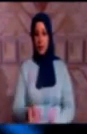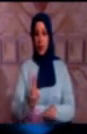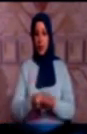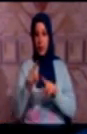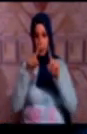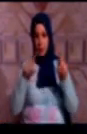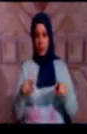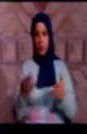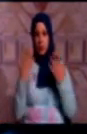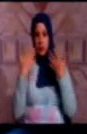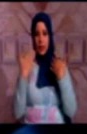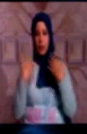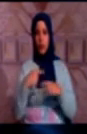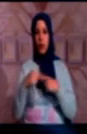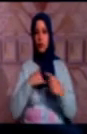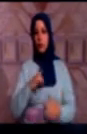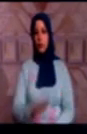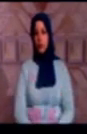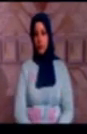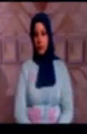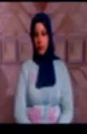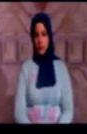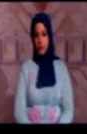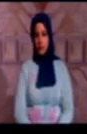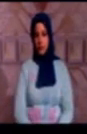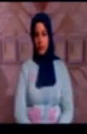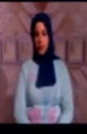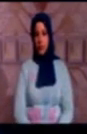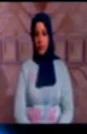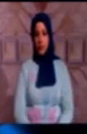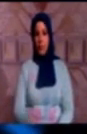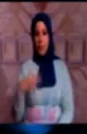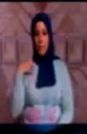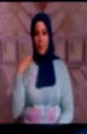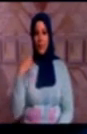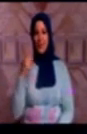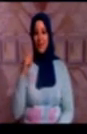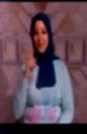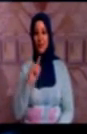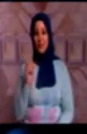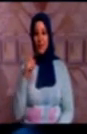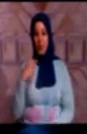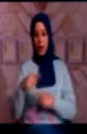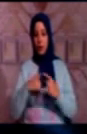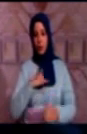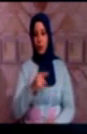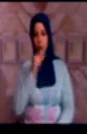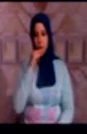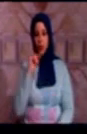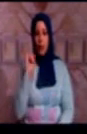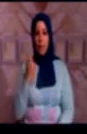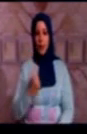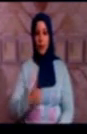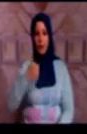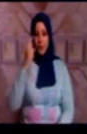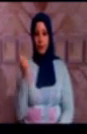ده هيساعدني بشكل كبير على عدم الاحساس يبقى فيها ميه كمان لا انا بهزر معك دكتوره